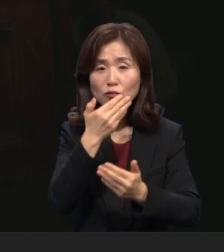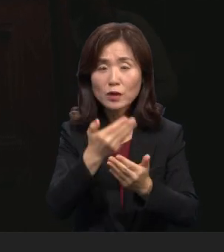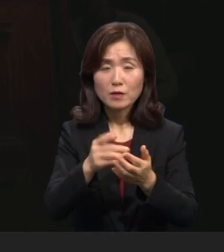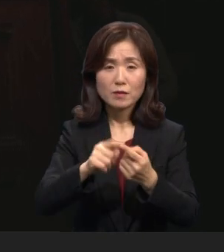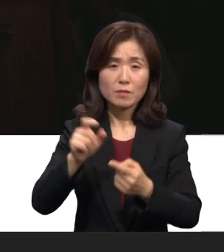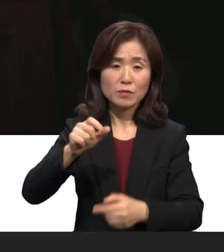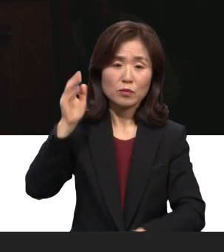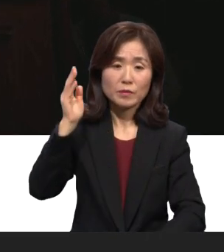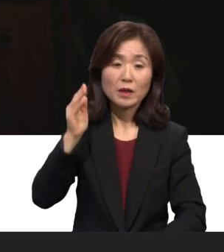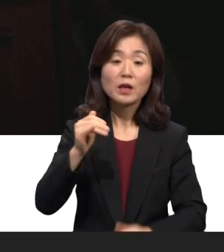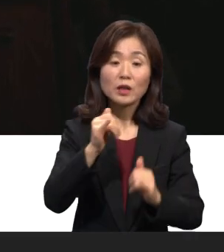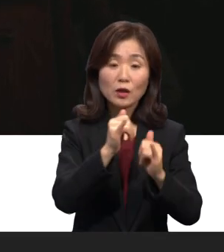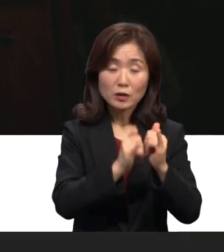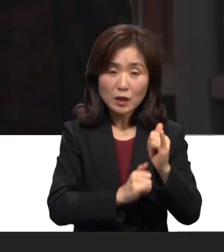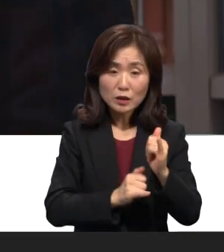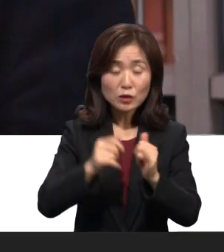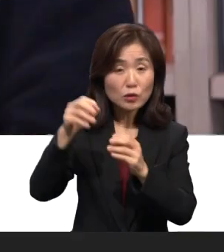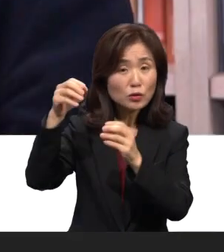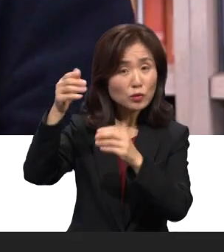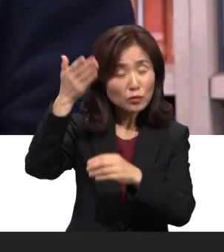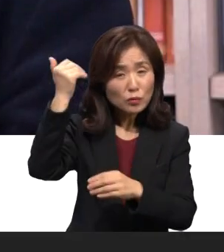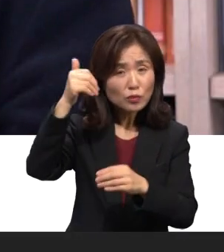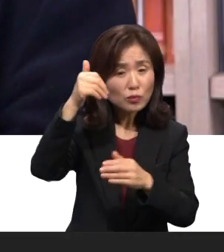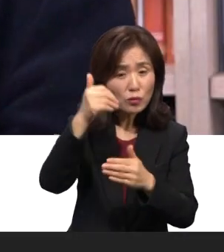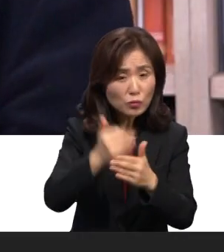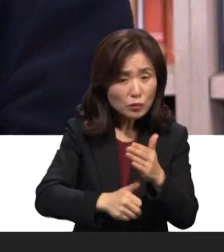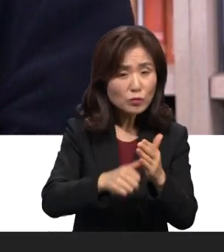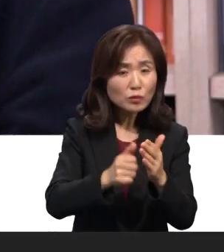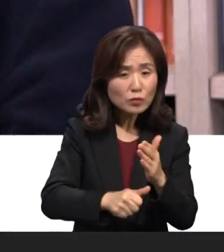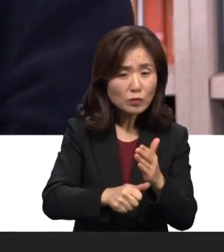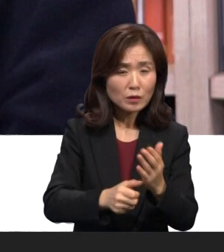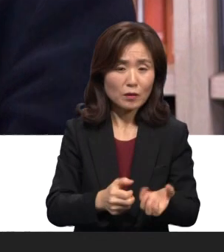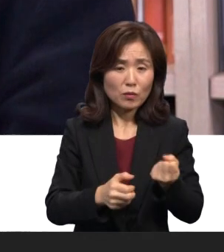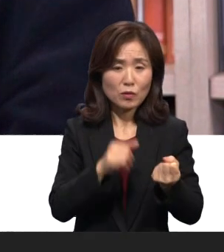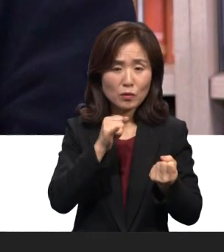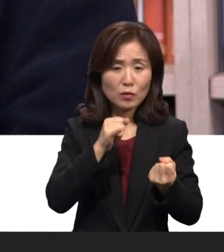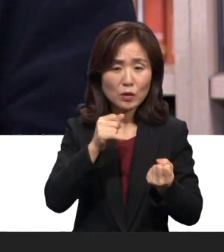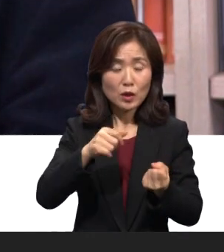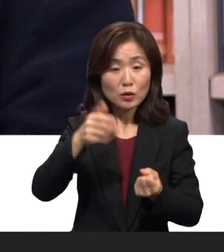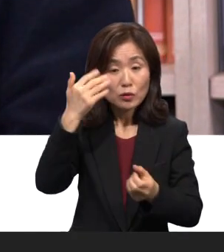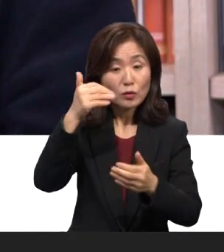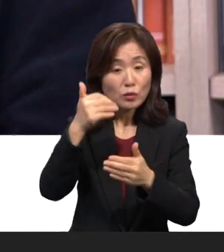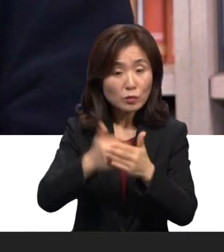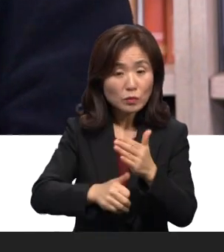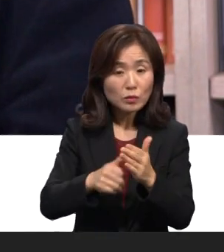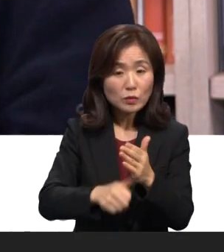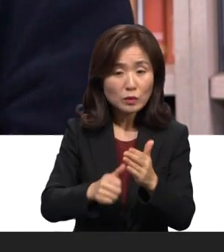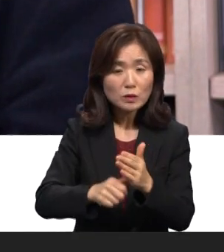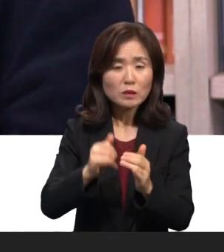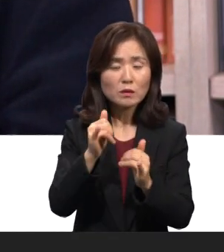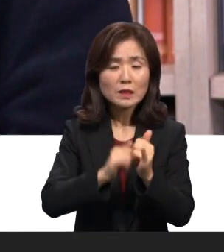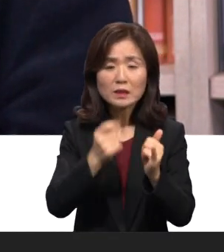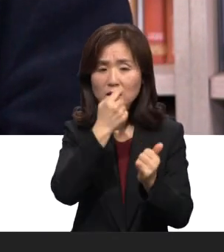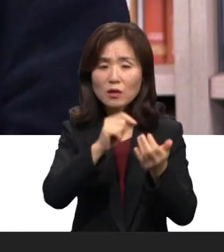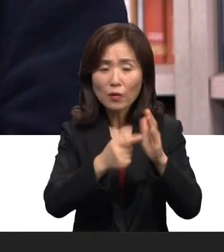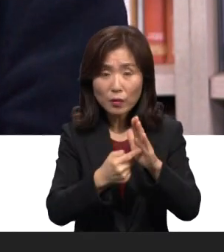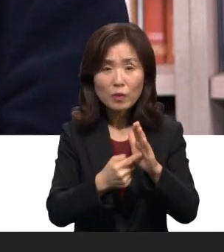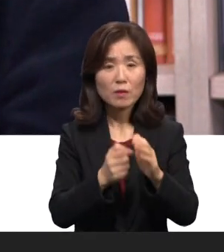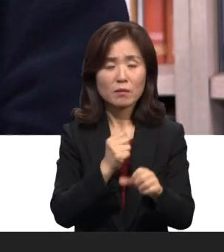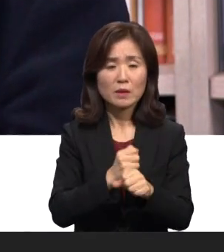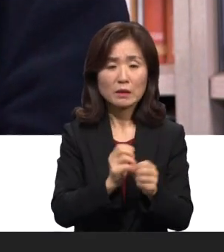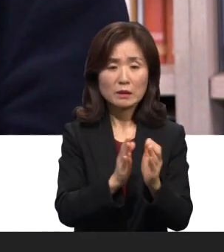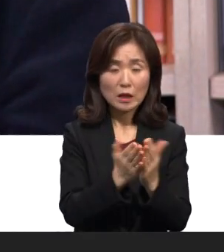역사는 유물을 낳고 유물은 역사를 증언해요. 책으로만 보는 역사하고 현장에서